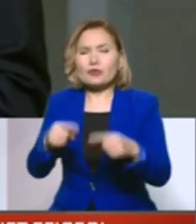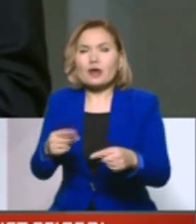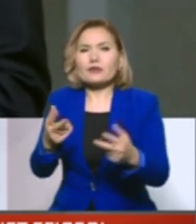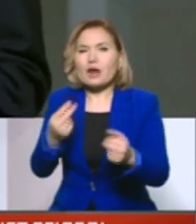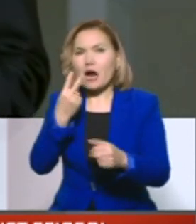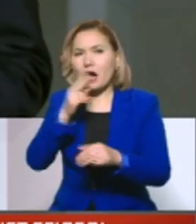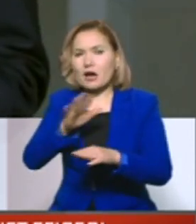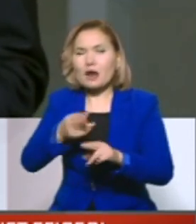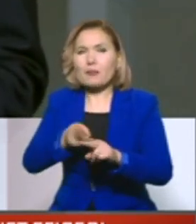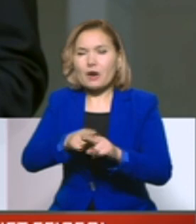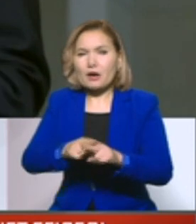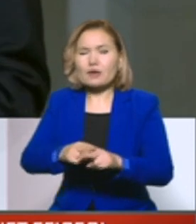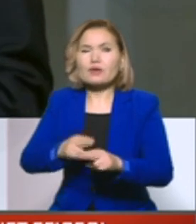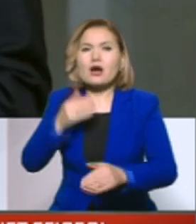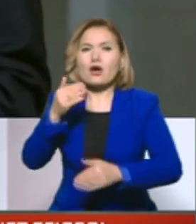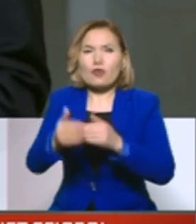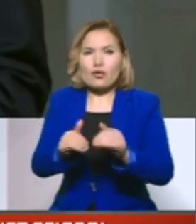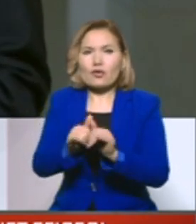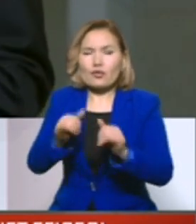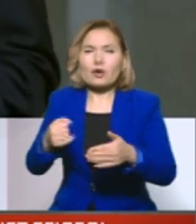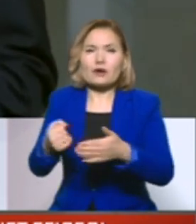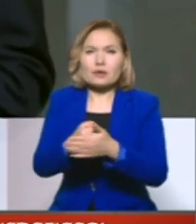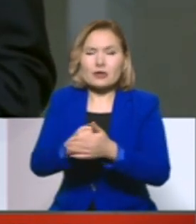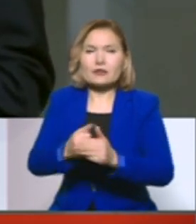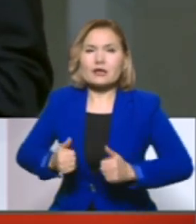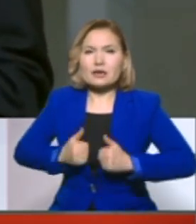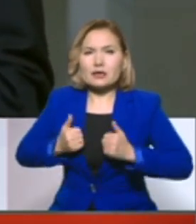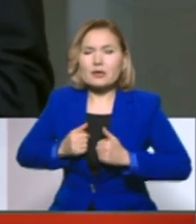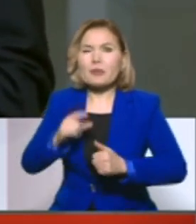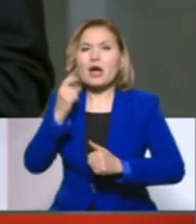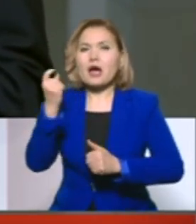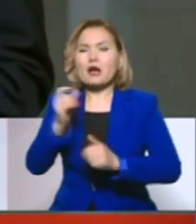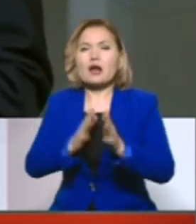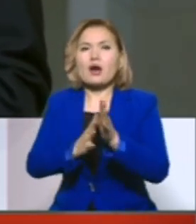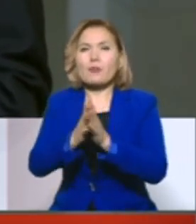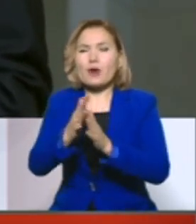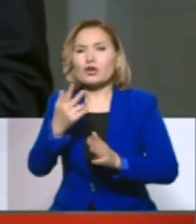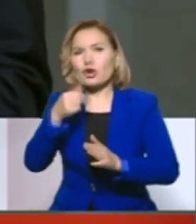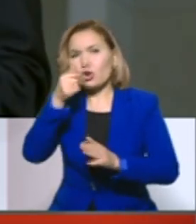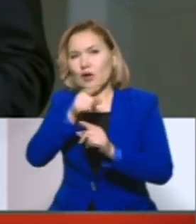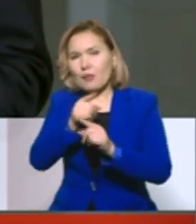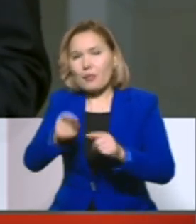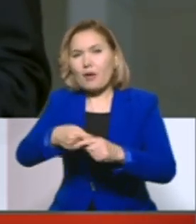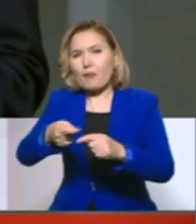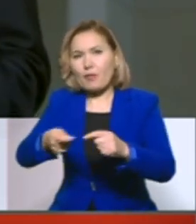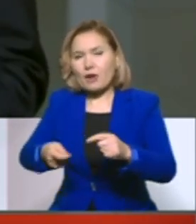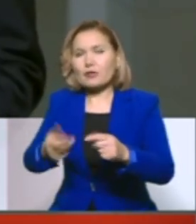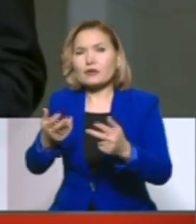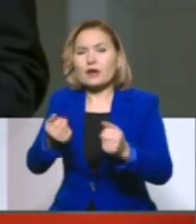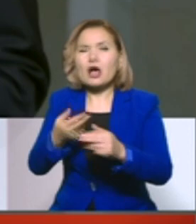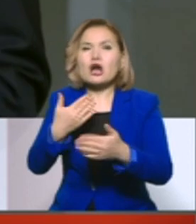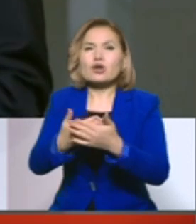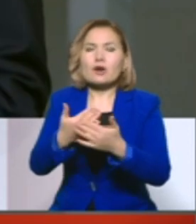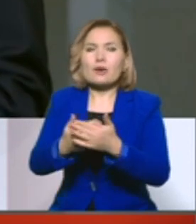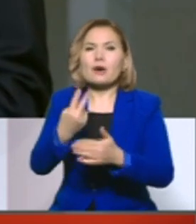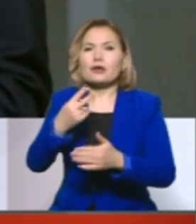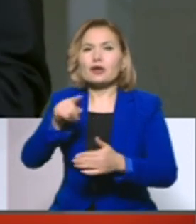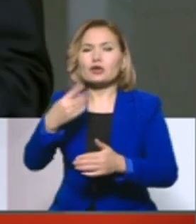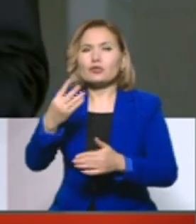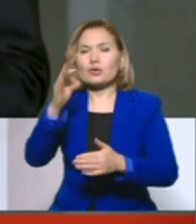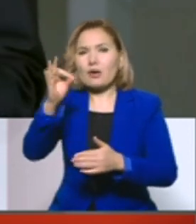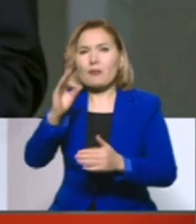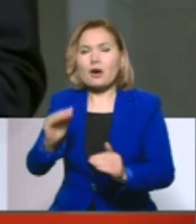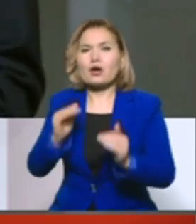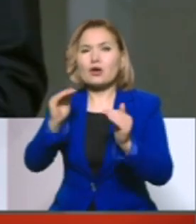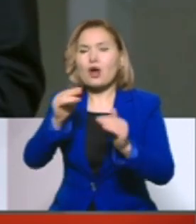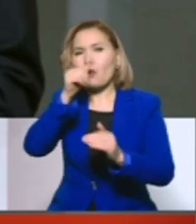қарамастан керемет төзімділігін көрсетті. Бірақ жаһандық экономикалық өсім 3-ші жыл қатарынан баяулап жатыр. Биыл шамамен 2.4%-ға өседі.